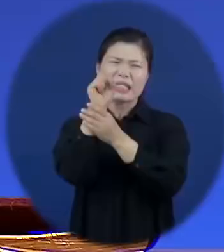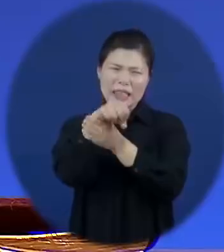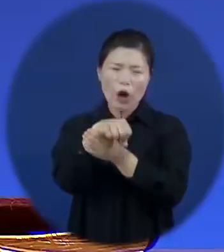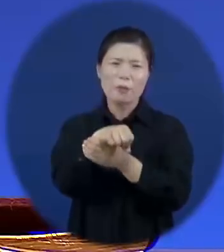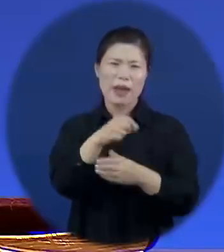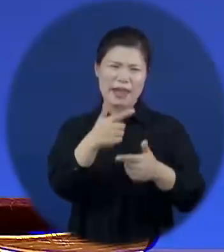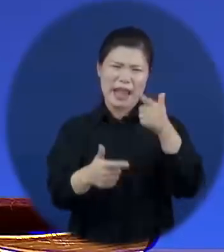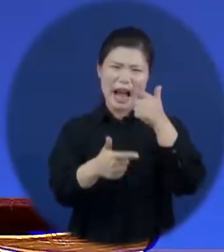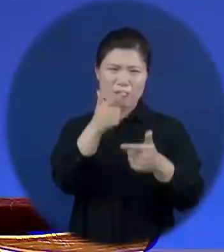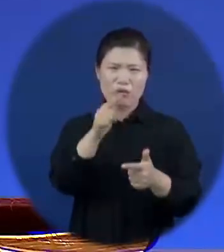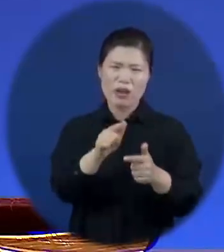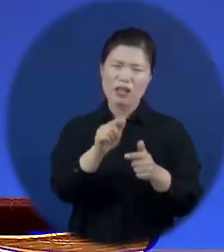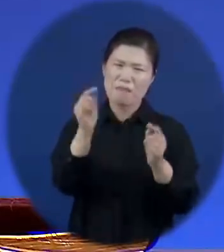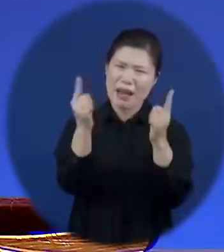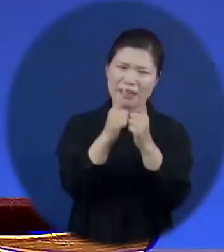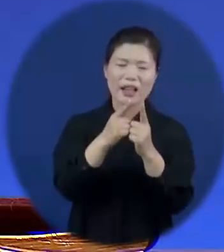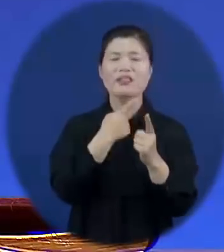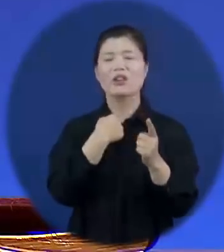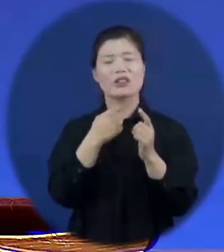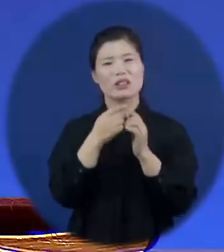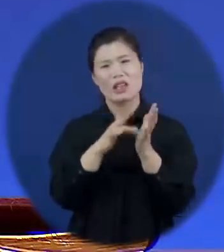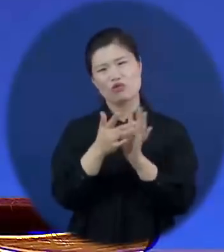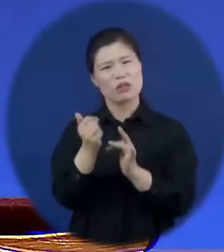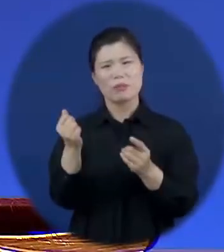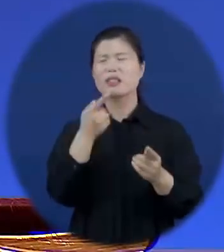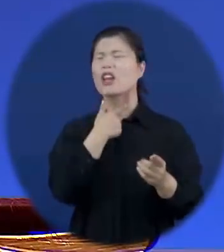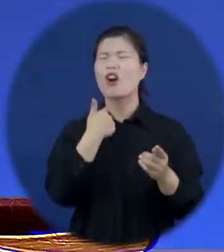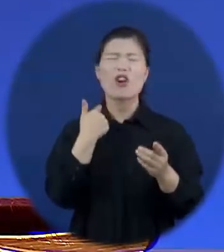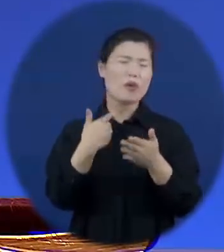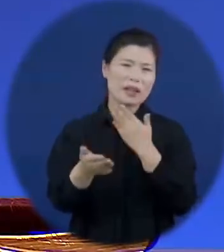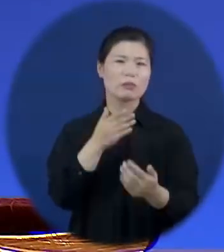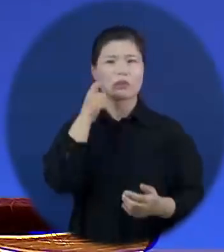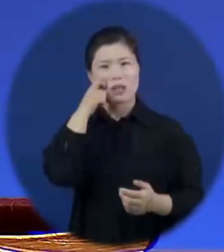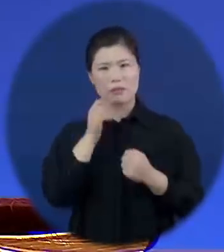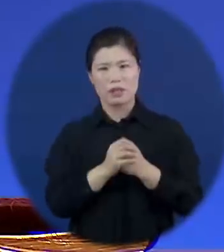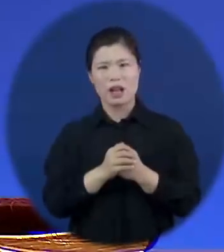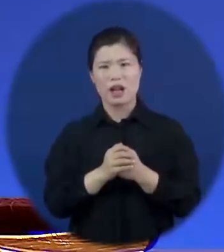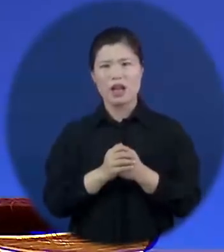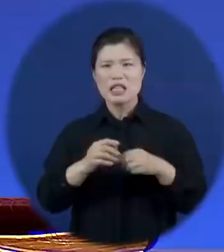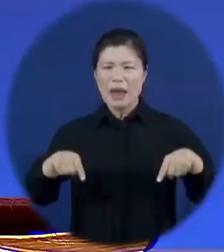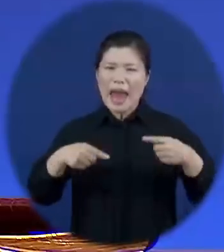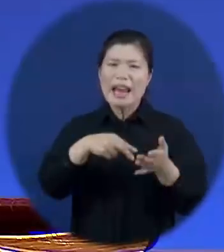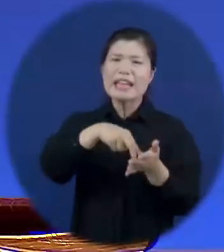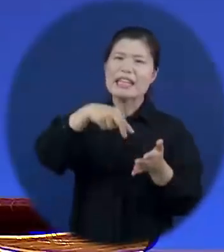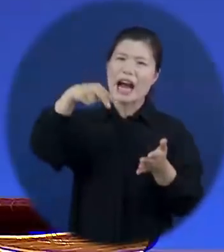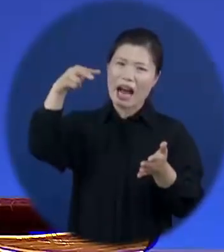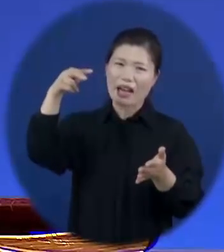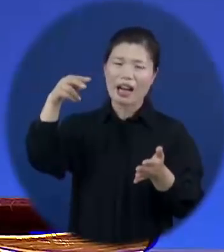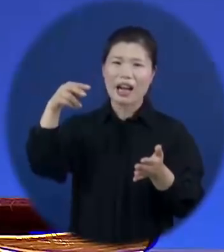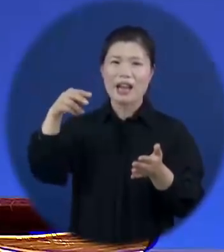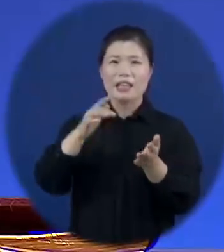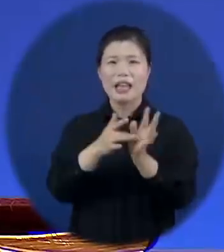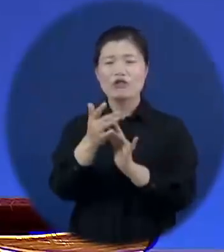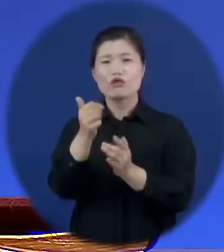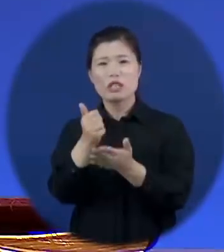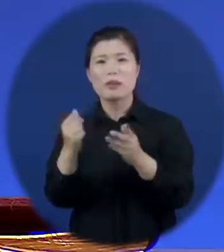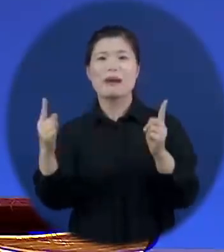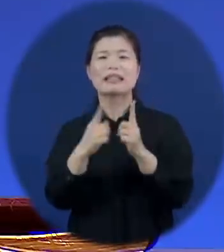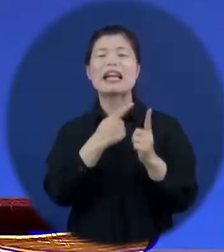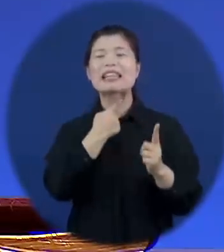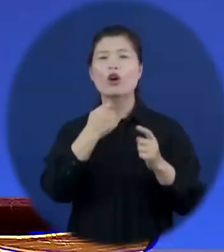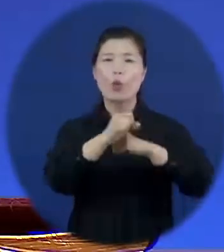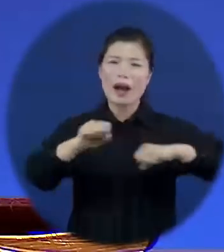모세가 예수님을 만났던 그 신의 산을 경험하지 못합니다. 엘리야가 예수님을, 하나님을 만났던 그 광야를 경험하지